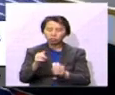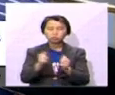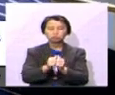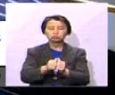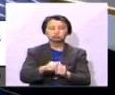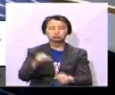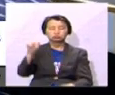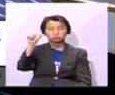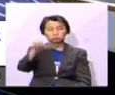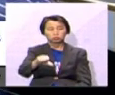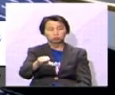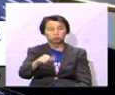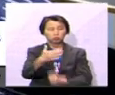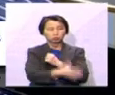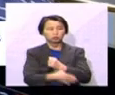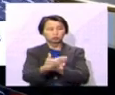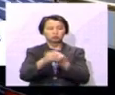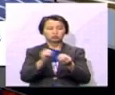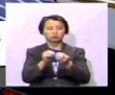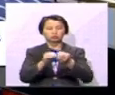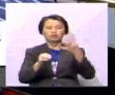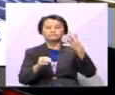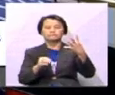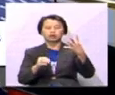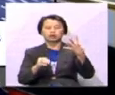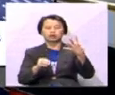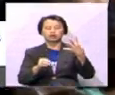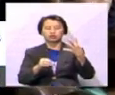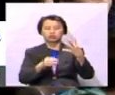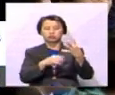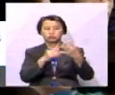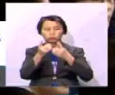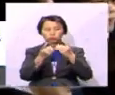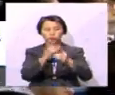mengalahkan negara nombor 4 di dunia iaitu Chinese Taipei.